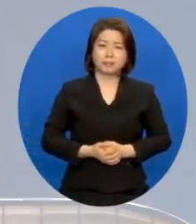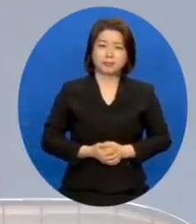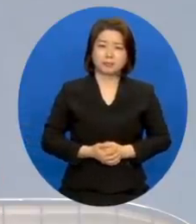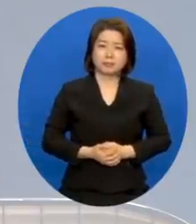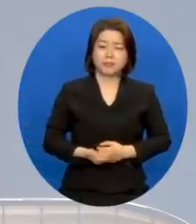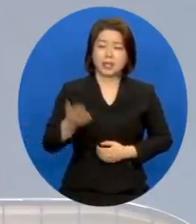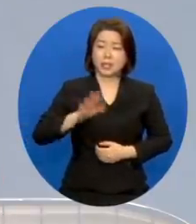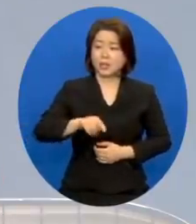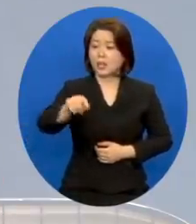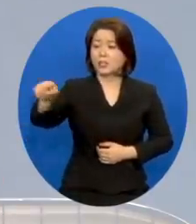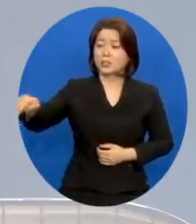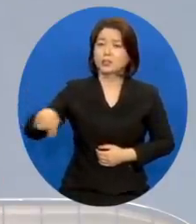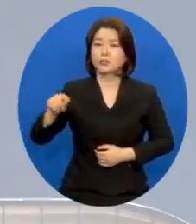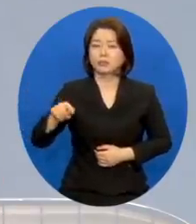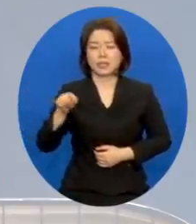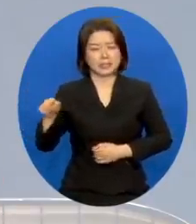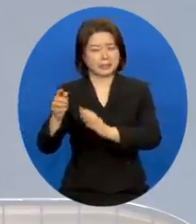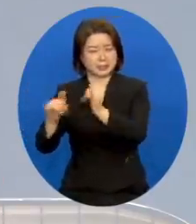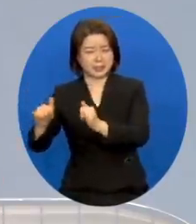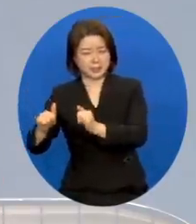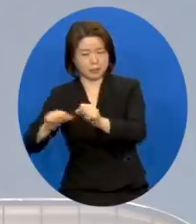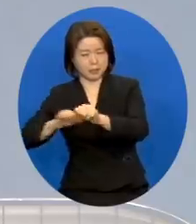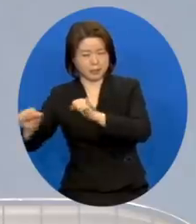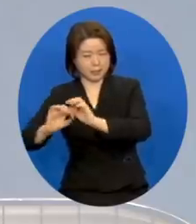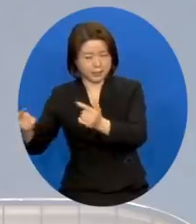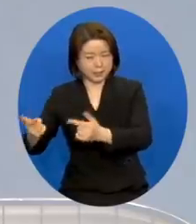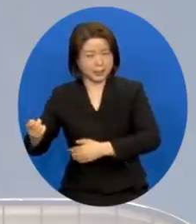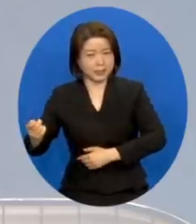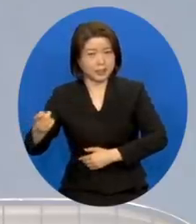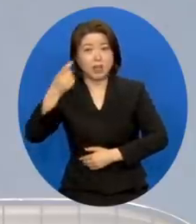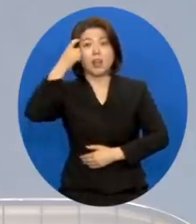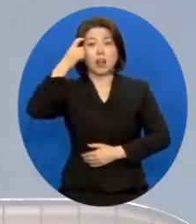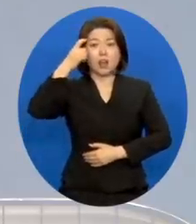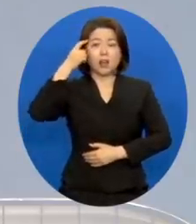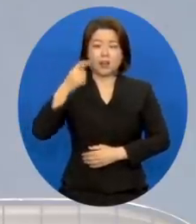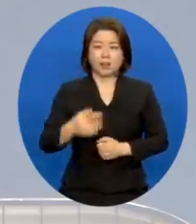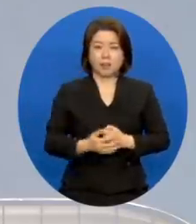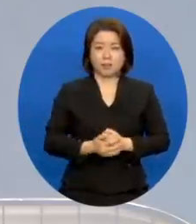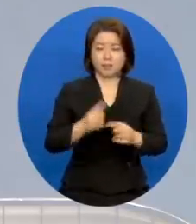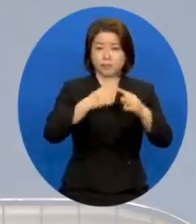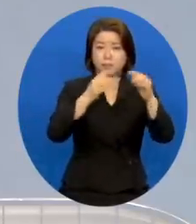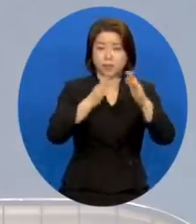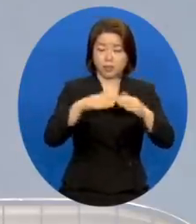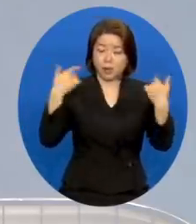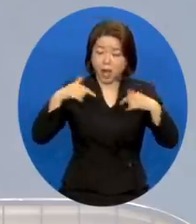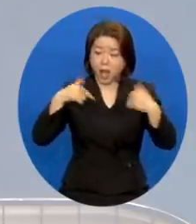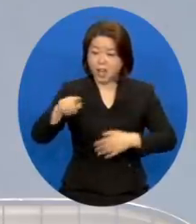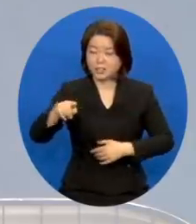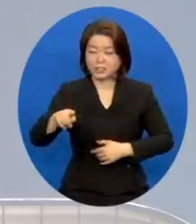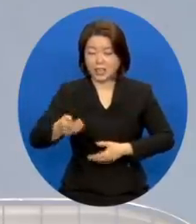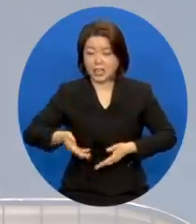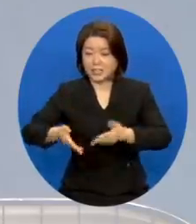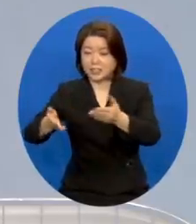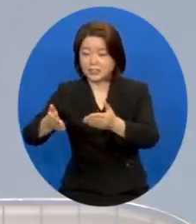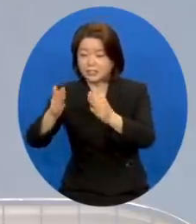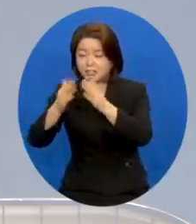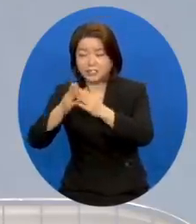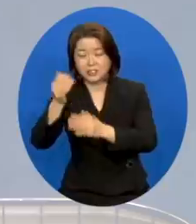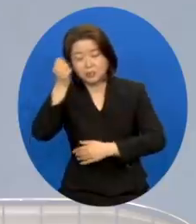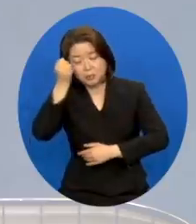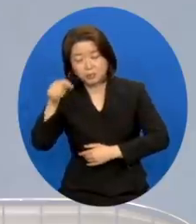그분들이 그렇게 한 거 아닌가 이런 생각이 딱 드는 거예요 교회의 룰 노숙자들이 아침마다